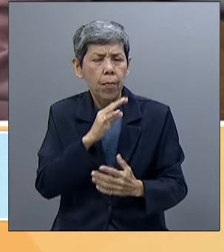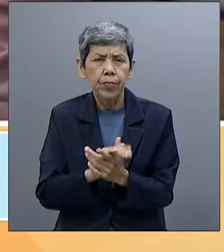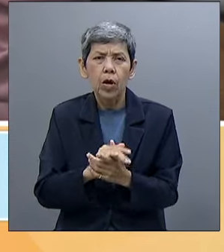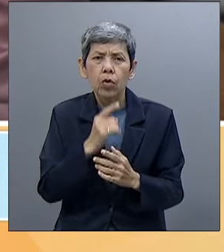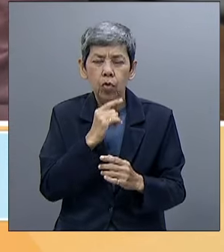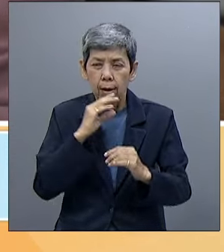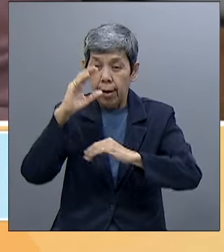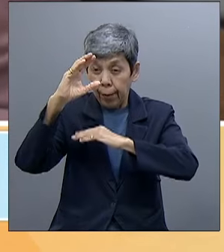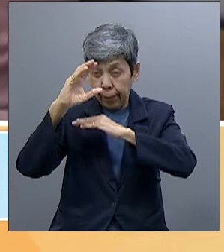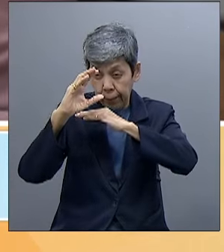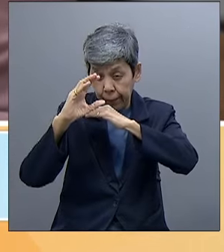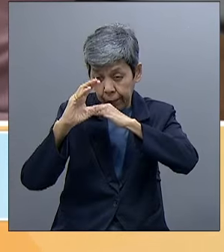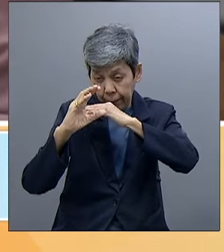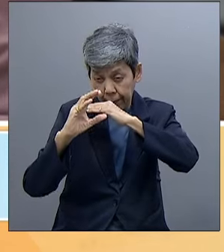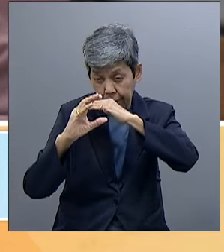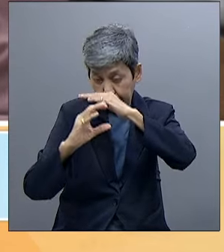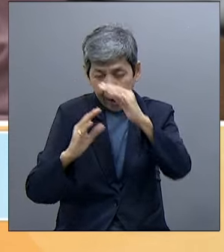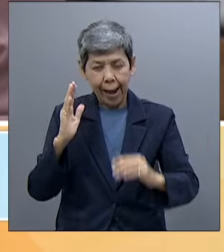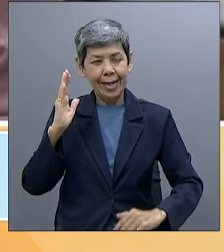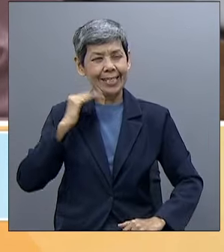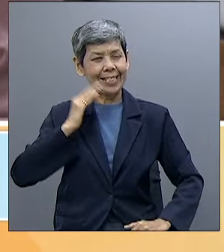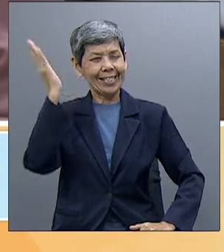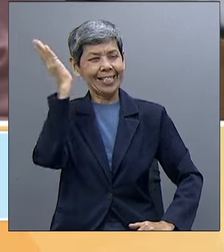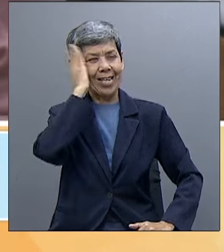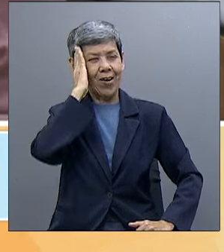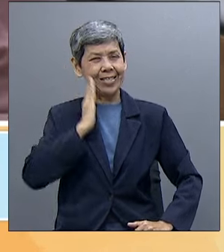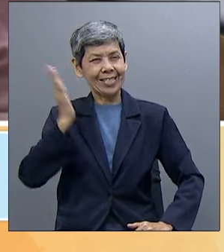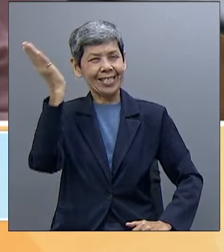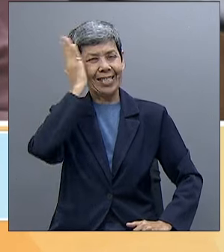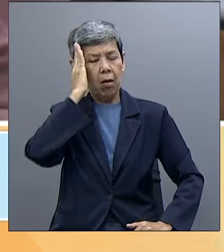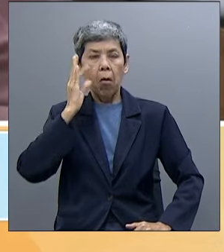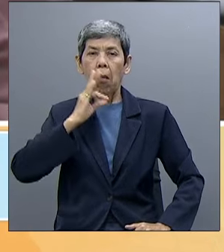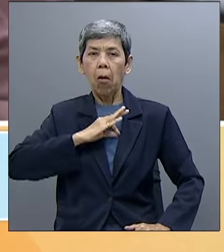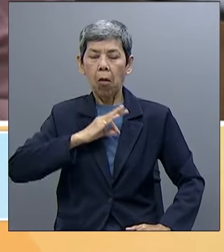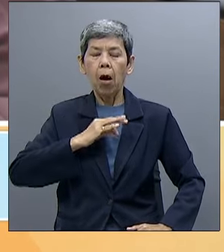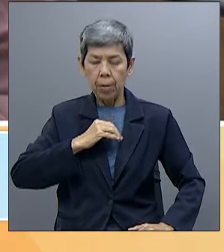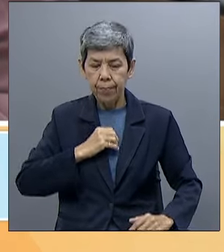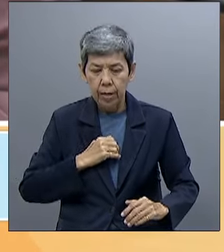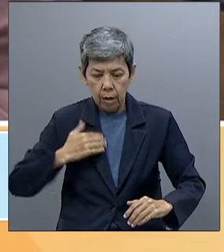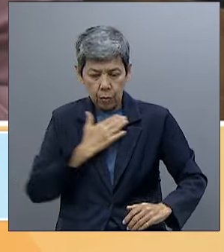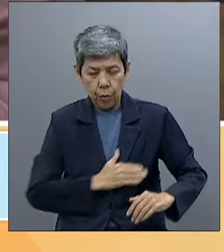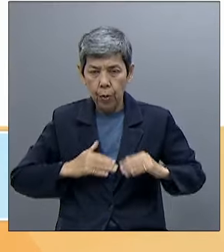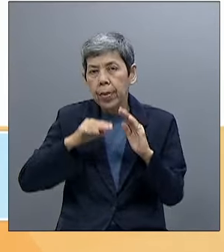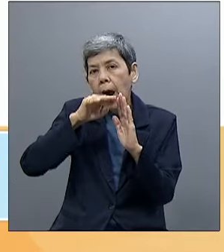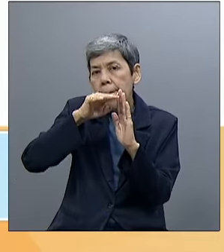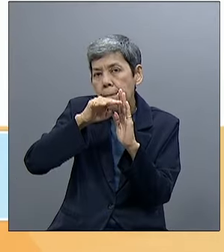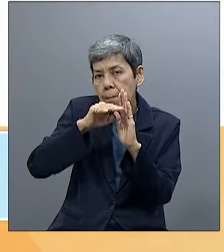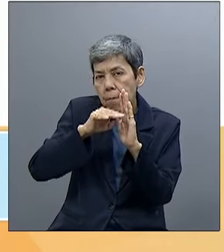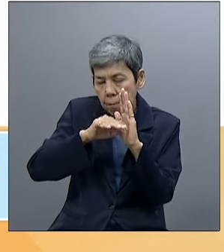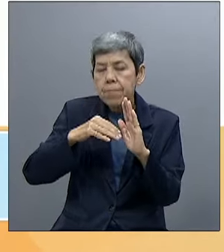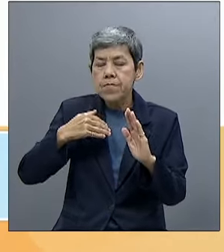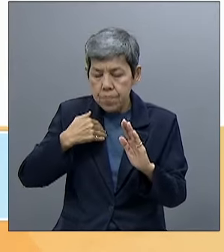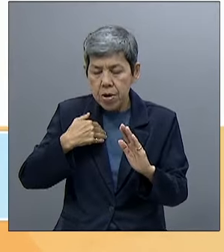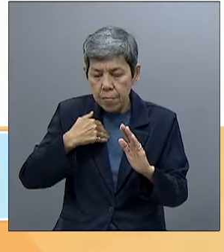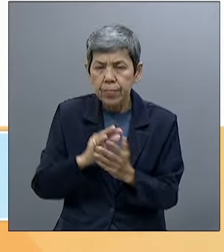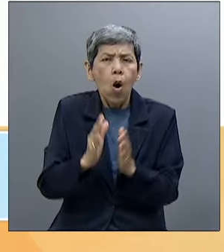ปึ๊บเนี่ยคือพอเข้าสู่ช่วงเวลาใกล้ๆเวลานอนเนี่ยระดับเขาจะลดลงเล็กน้อยนะคะในร่างกายเราตามปกติ